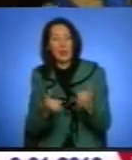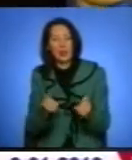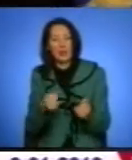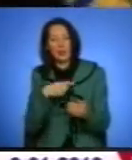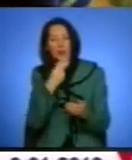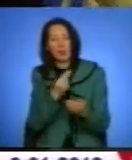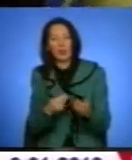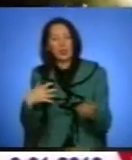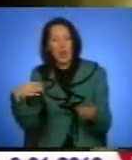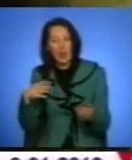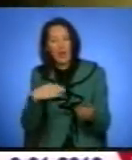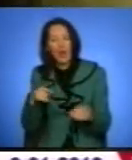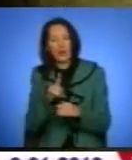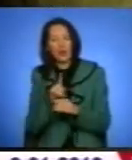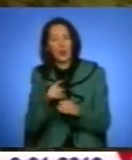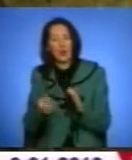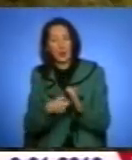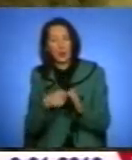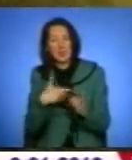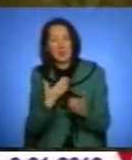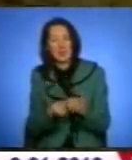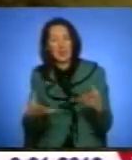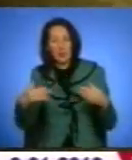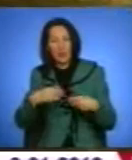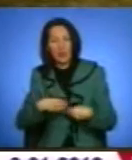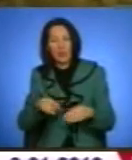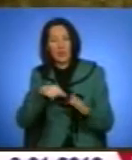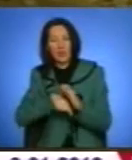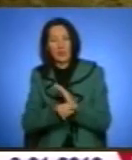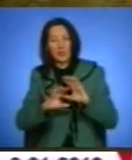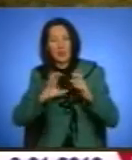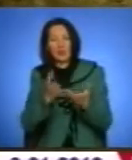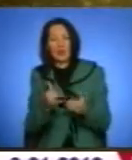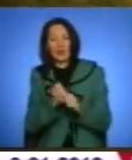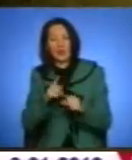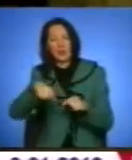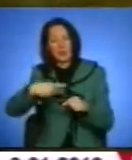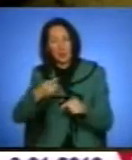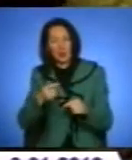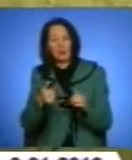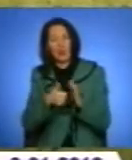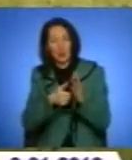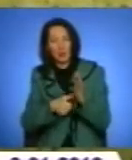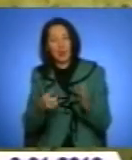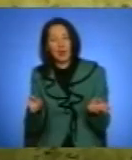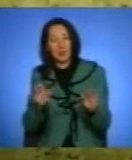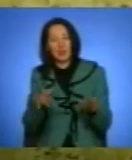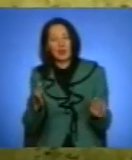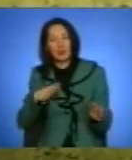і Донецька свої враження від підземного світу втілять у наступних проєктах. Залишилося почекати до весни, коли